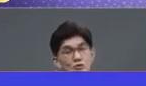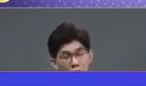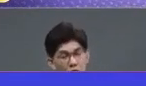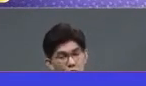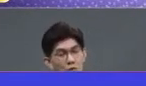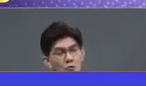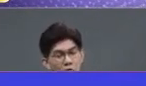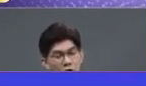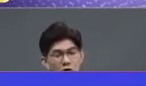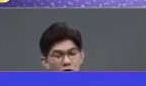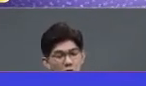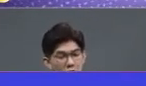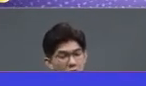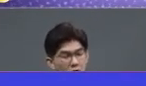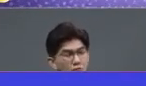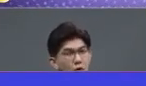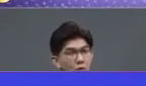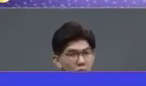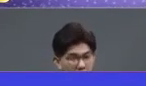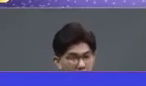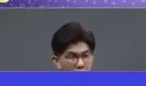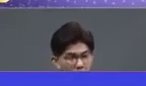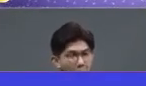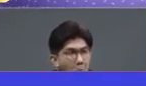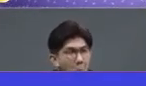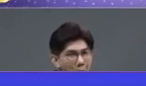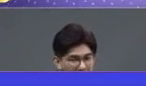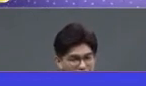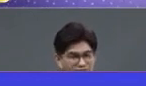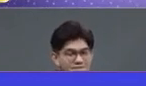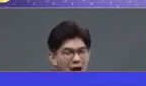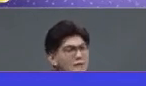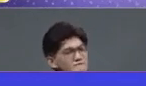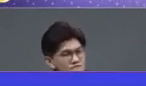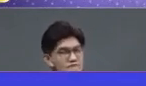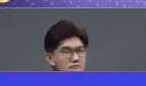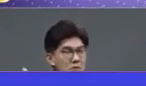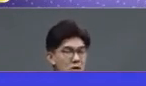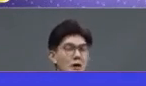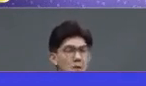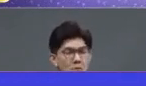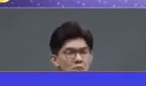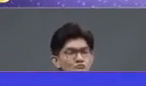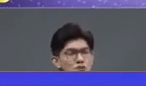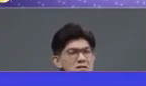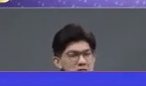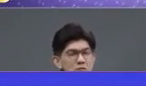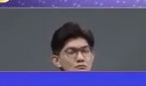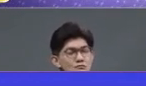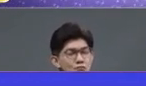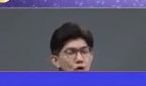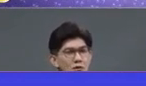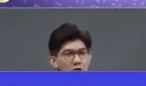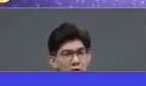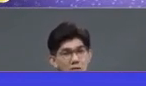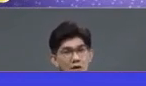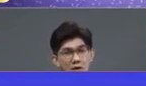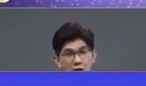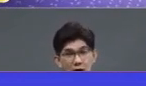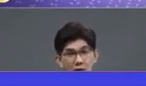ดำเนินการเร่งด่วนอันดับแรกก็คือเรื่องของการควบคุมราคาสินค้าอุปโภคบริโภคนะครับ